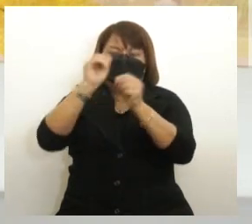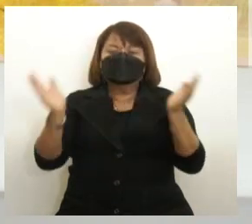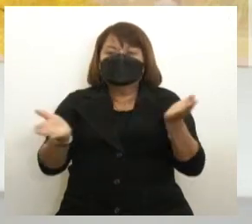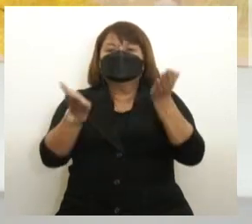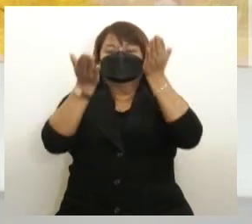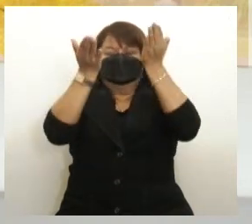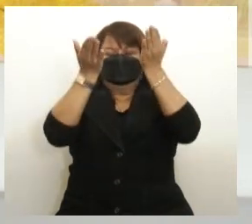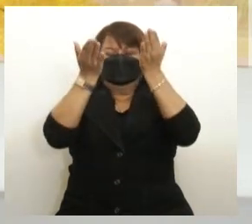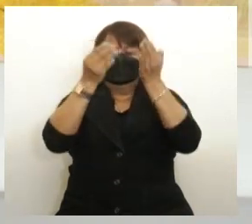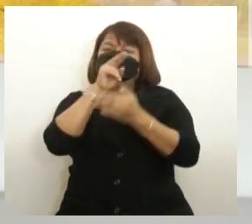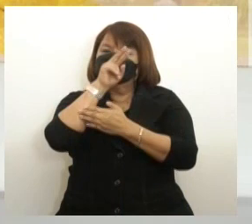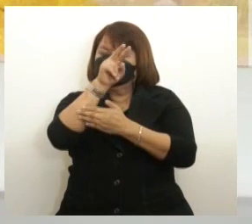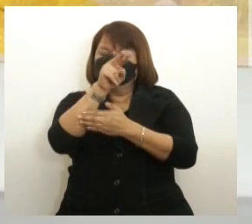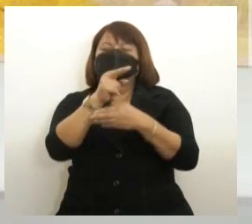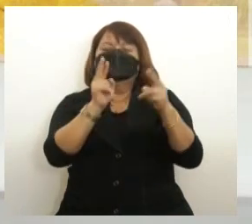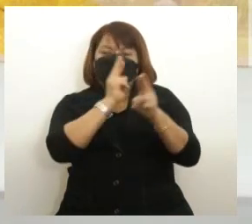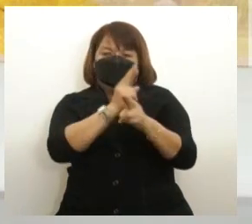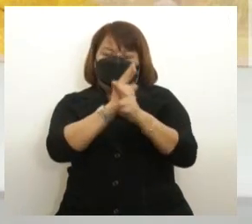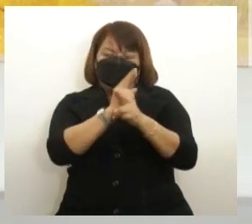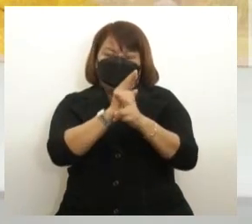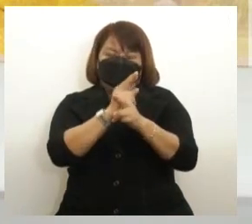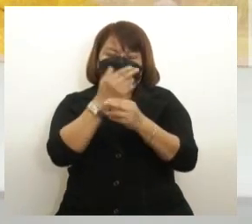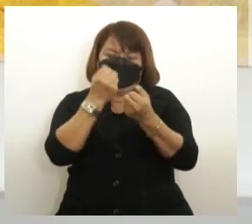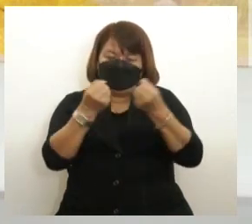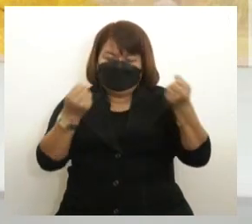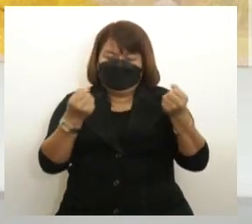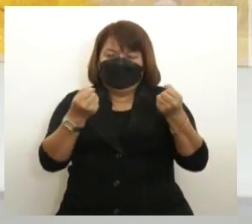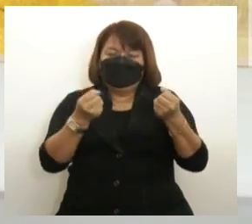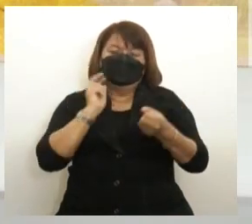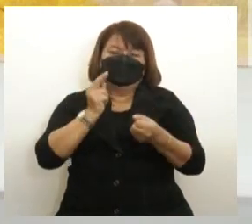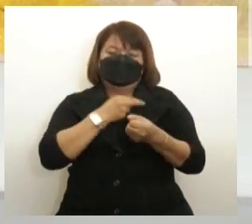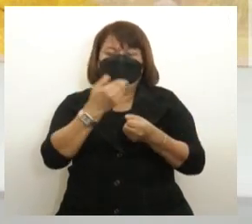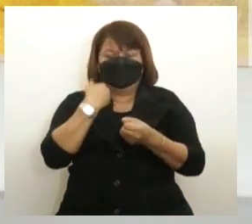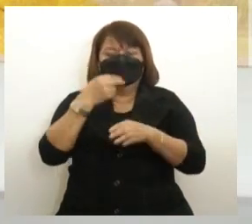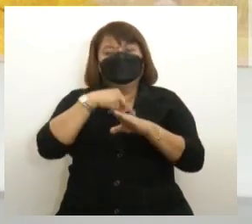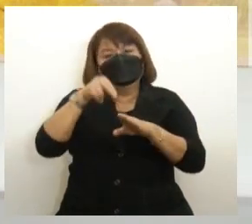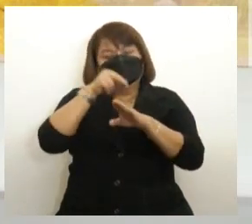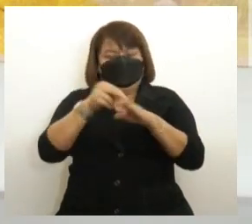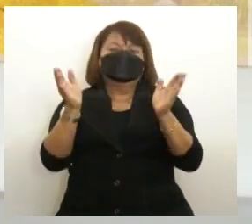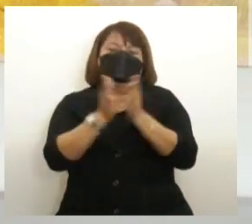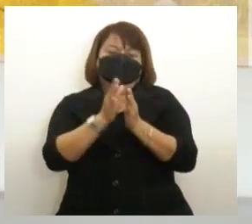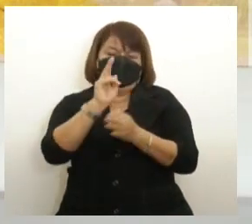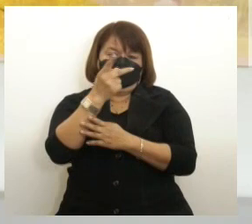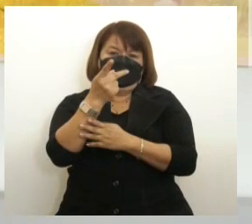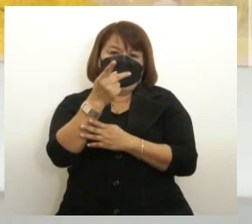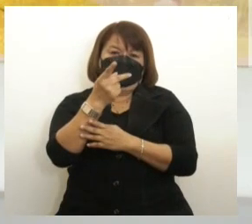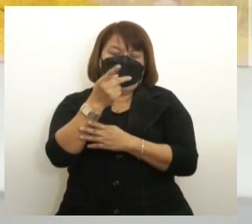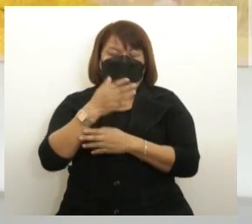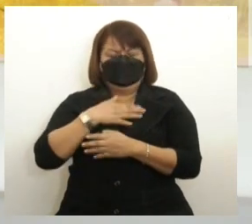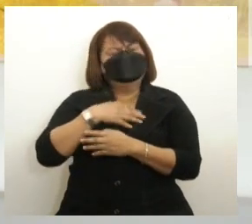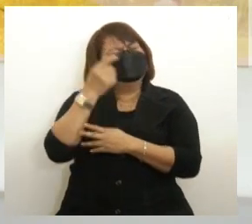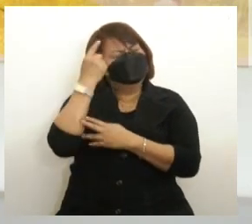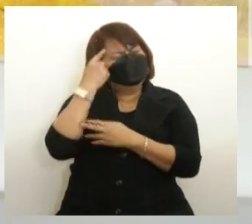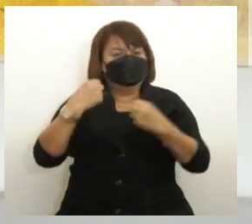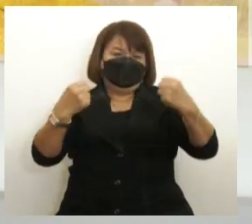ในรักษาหวงแหนในทรัพย์สมบัติหรือสิ่งที่เรามีอยู่ในความเป็นชาติร่วมกันเนี่ยผมก็ว่าความมั่นคง